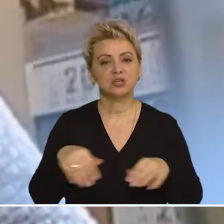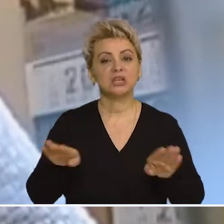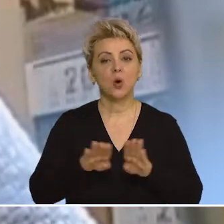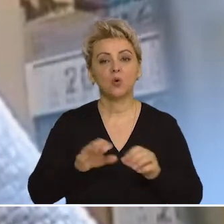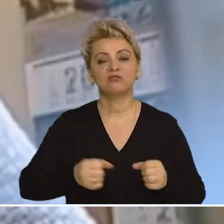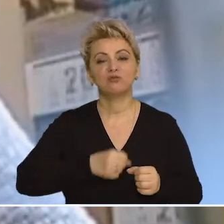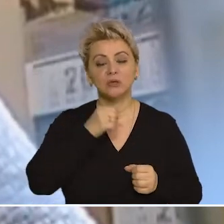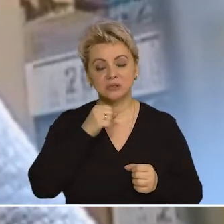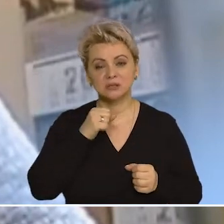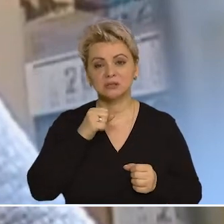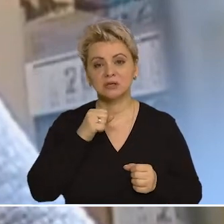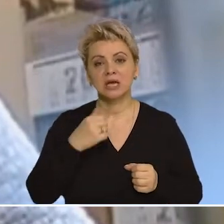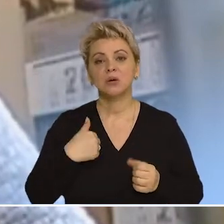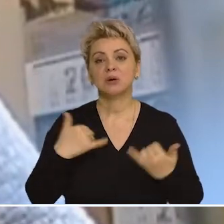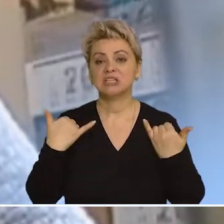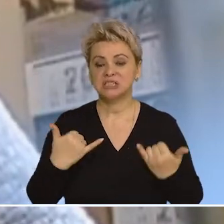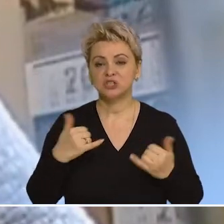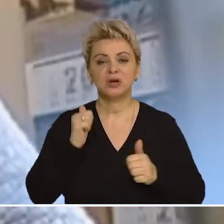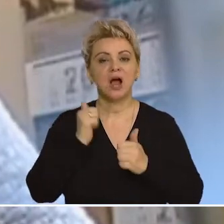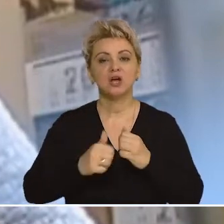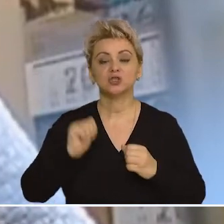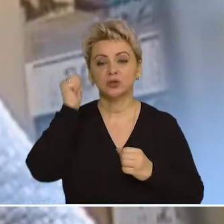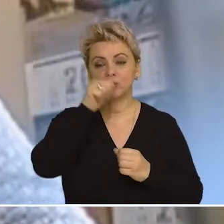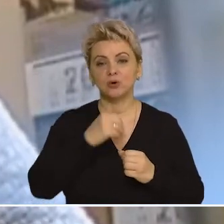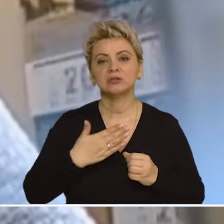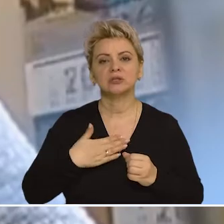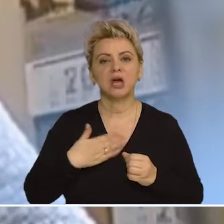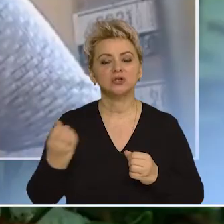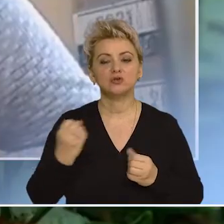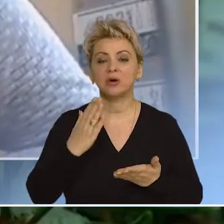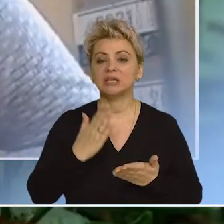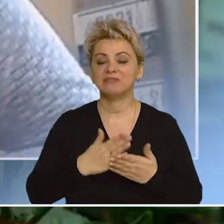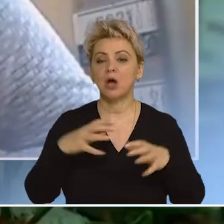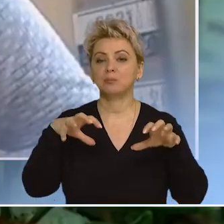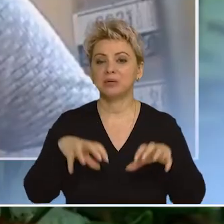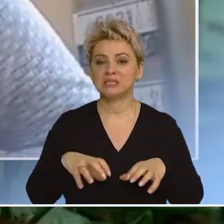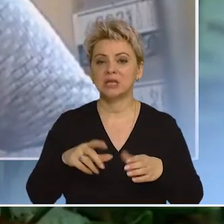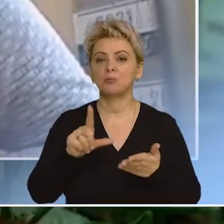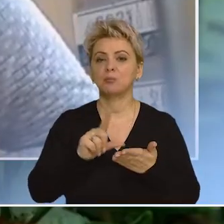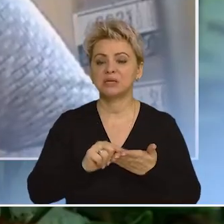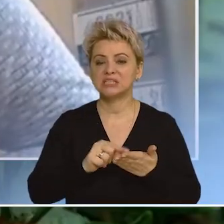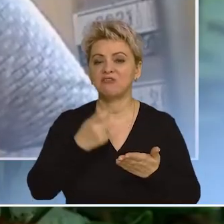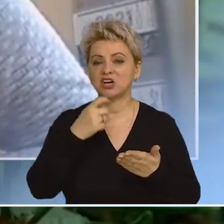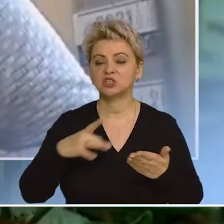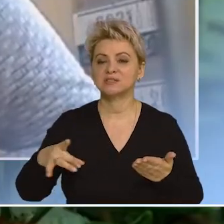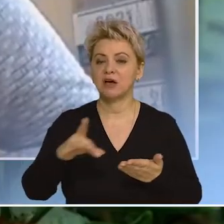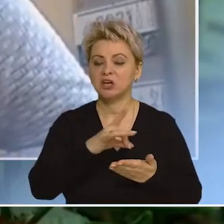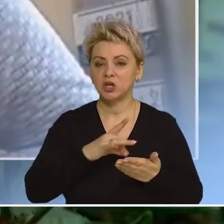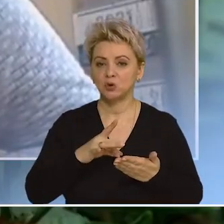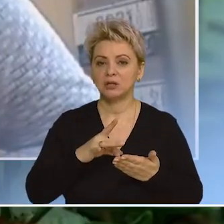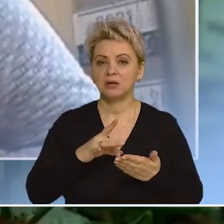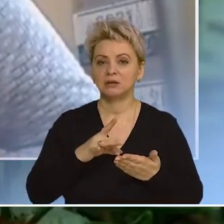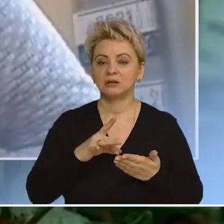это такой возраст. И мы сейчас вот каждый год, я еще являюсь председателем пенсионеров Ворошиловского